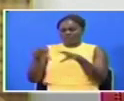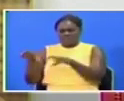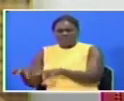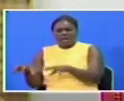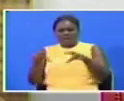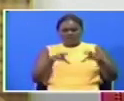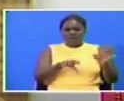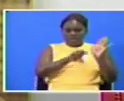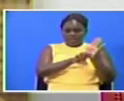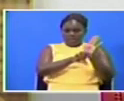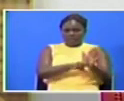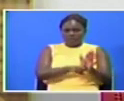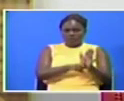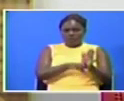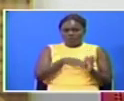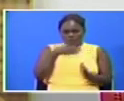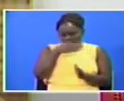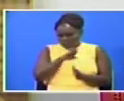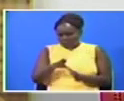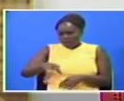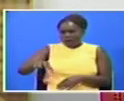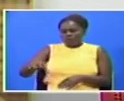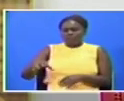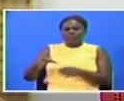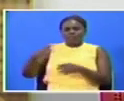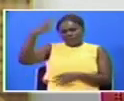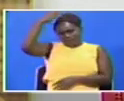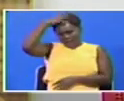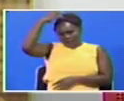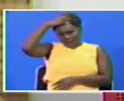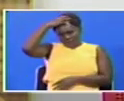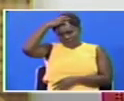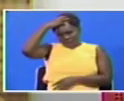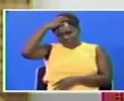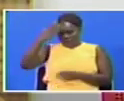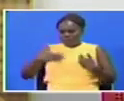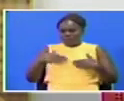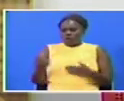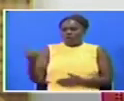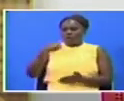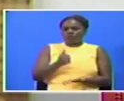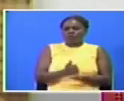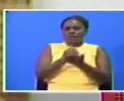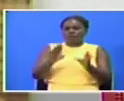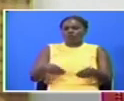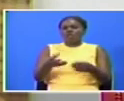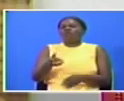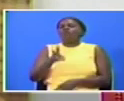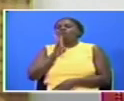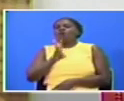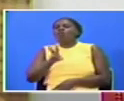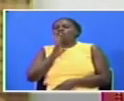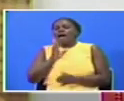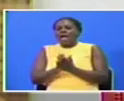ukame, mfano wakiwa ni viboko na mbogo katika kaunti ya Lamu. Na sasa wahisani binafsi wamejitokeza ili kuweza kuwapatia wanyama hao maji